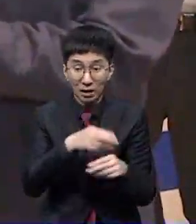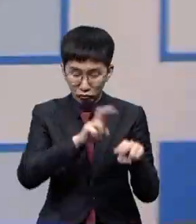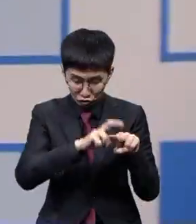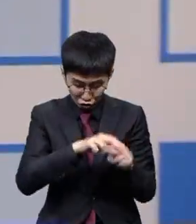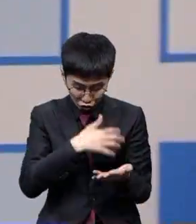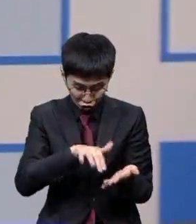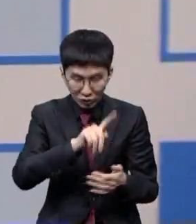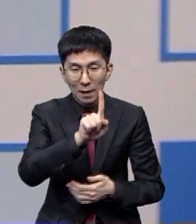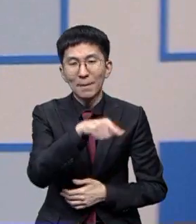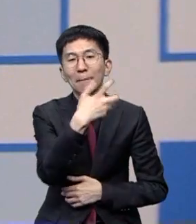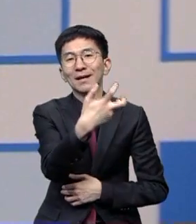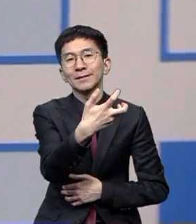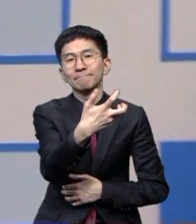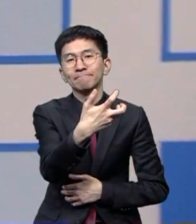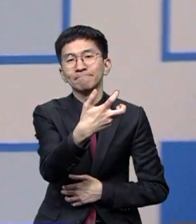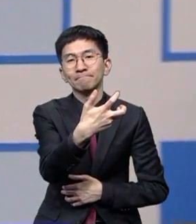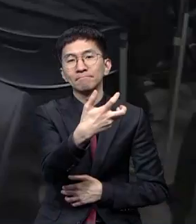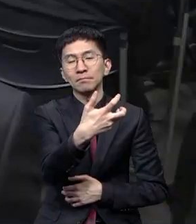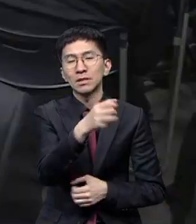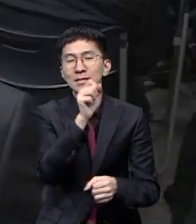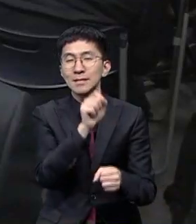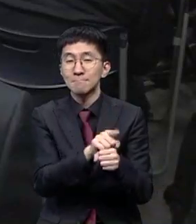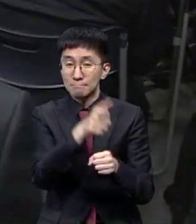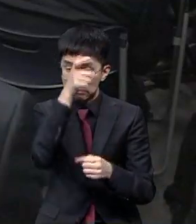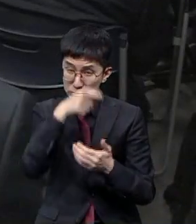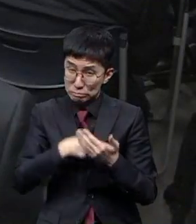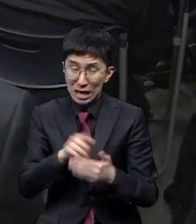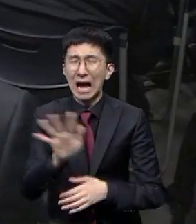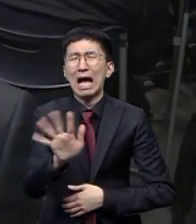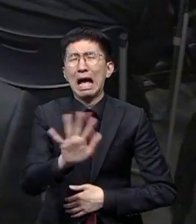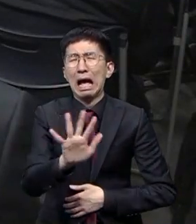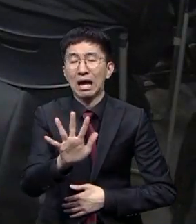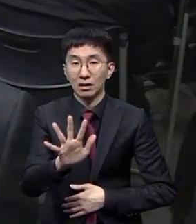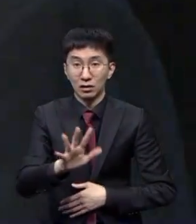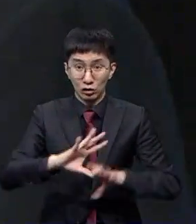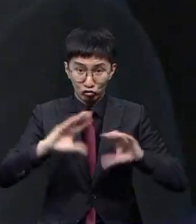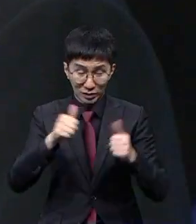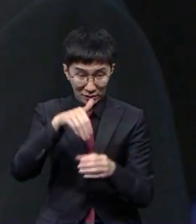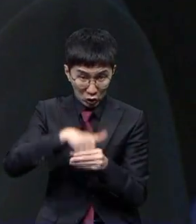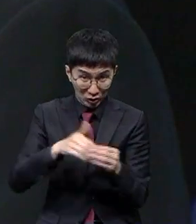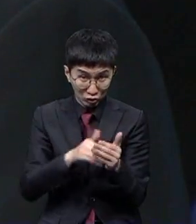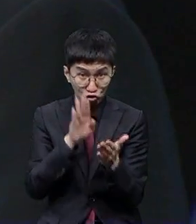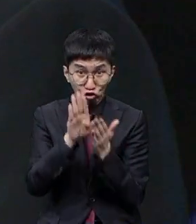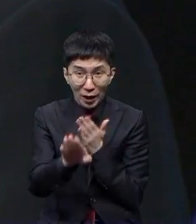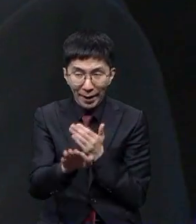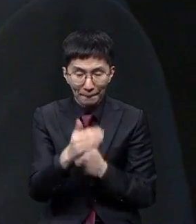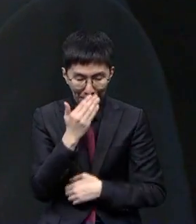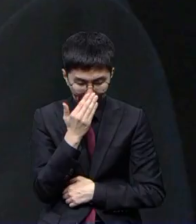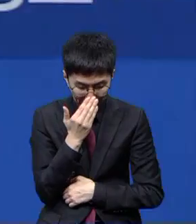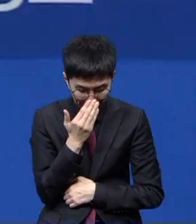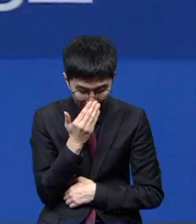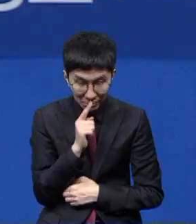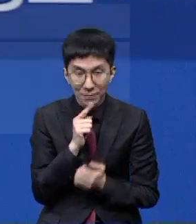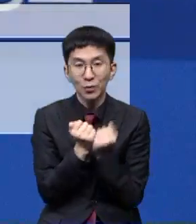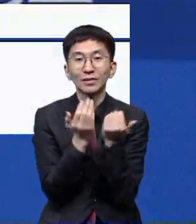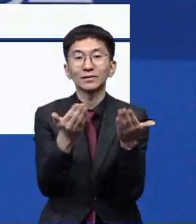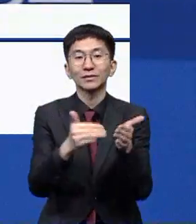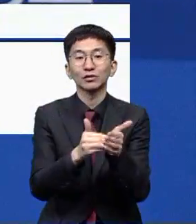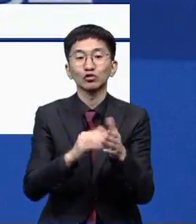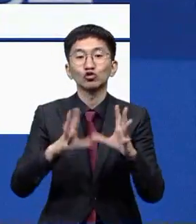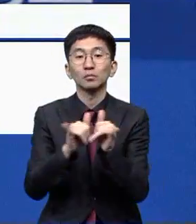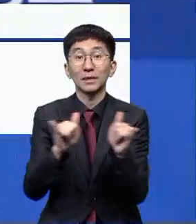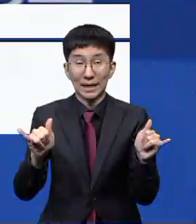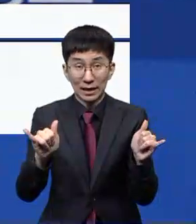압승. 민주당은 독주 우려를 불식시키려는 듯 총선 직후엔 한껏 몸을 낮췄습니다. 국민의